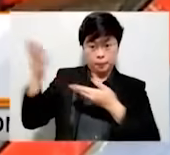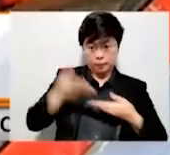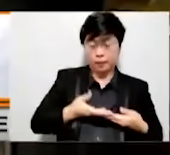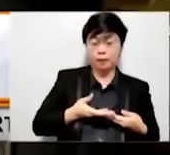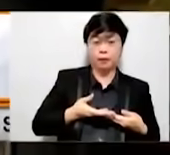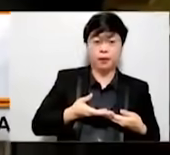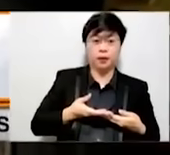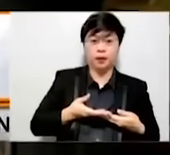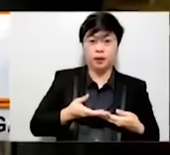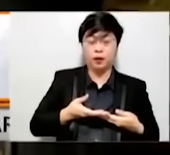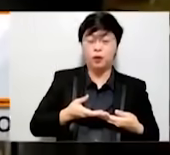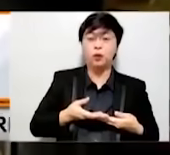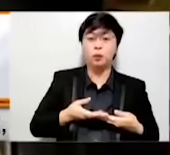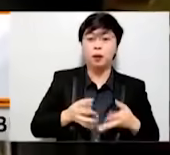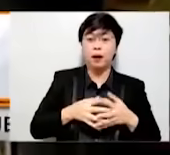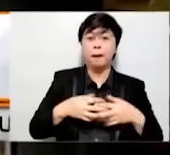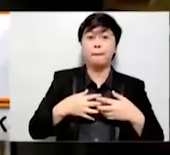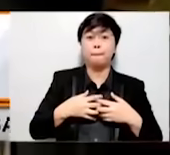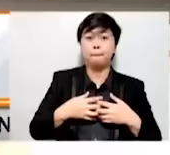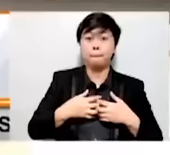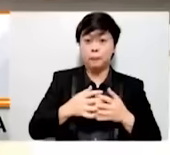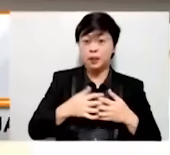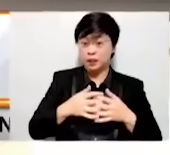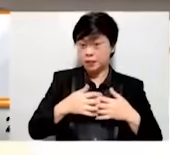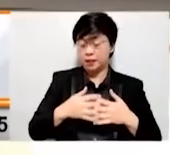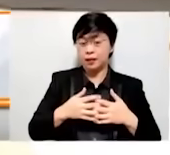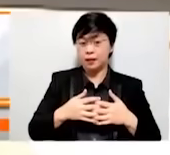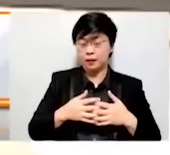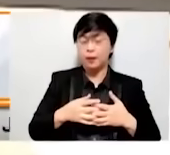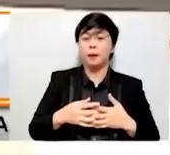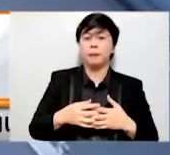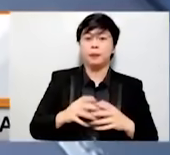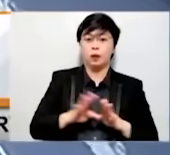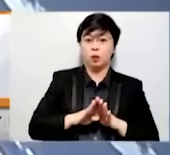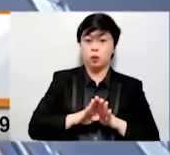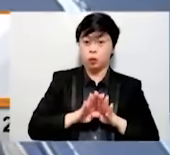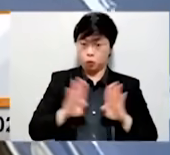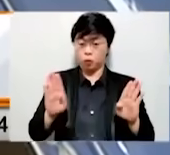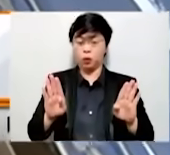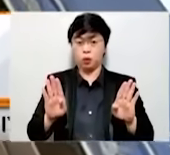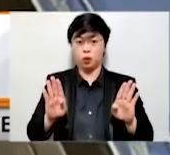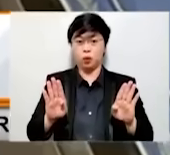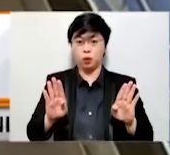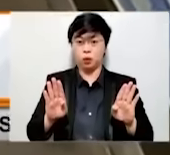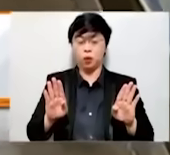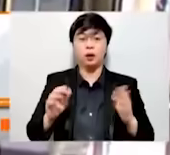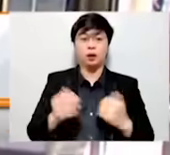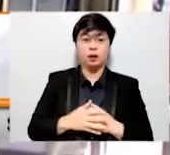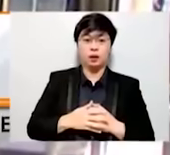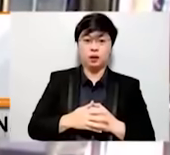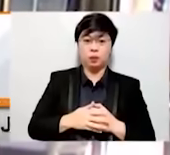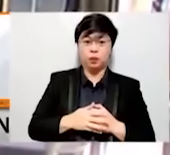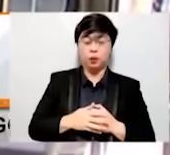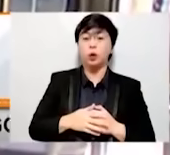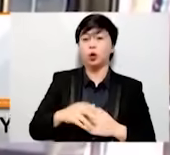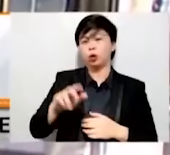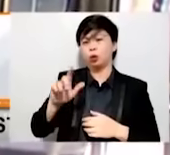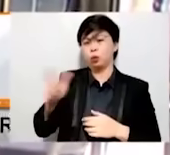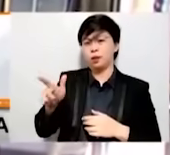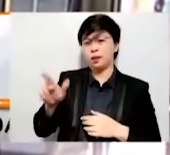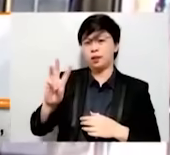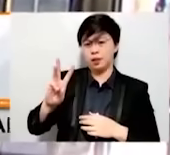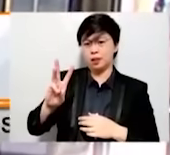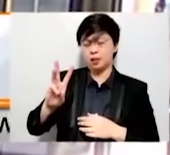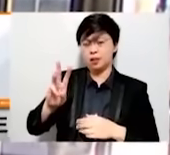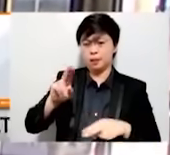binubuo. Automatic ang pinto sa harap, may mga electric fan, 26-seater ang modern jeep. Pwede rin pakabitan ng aircon